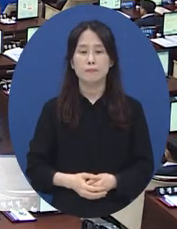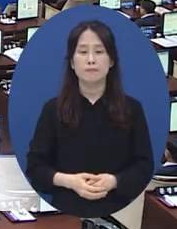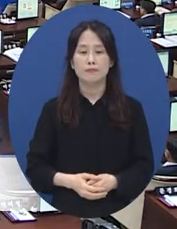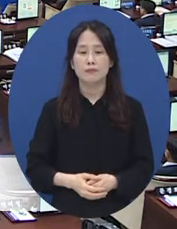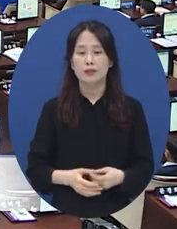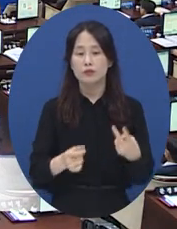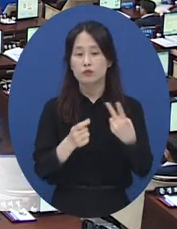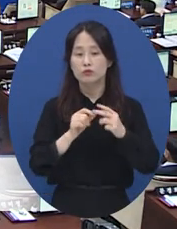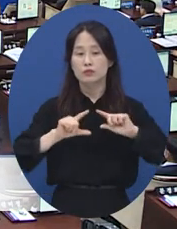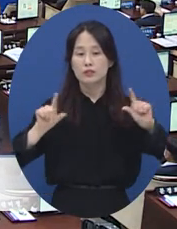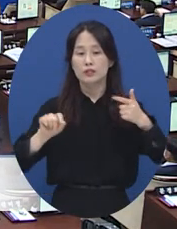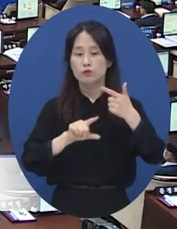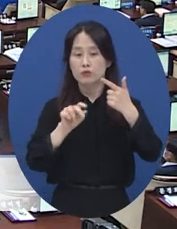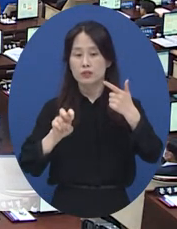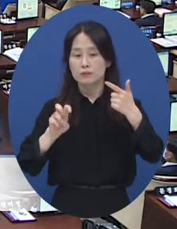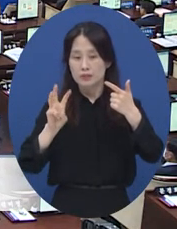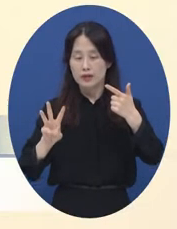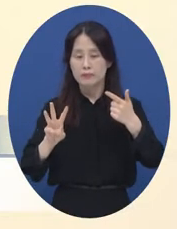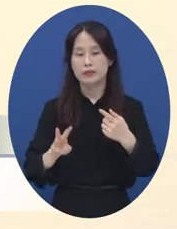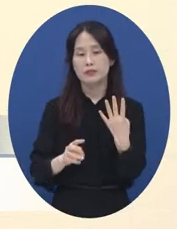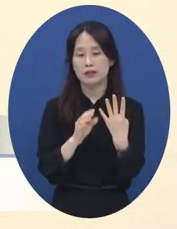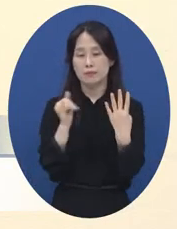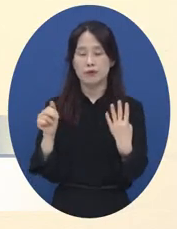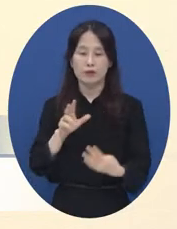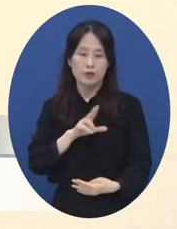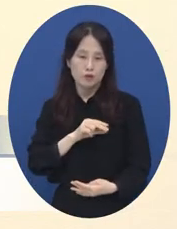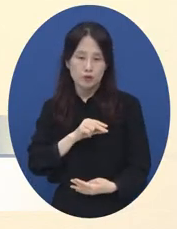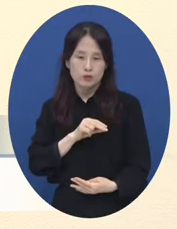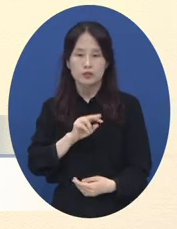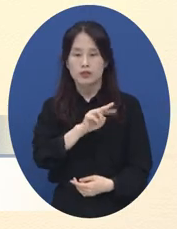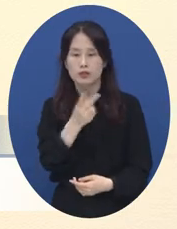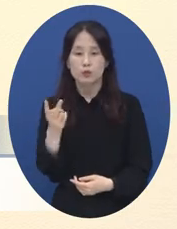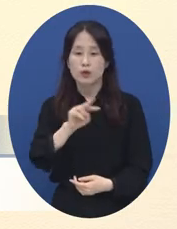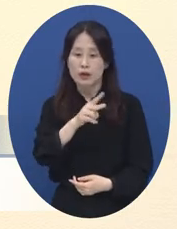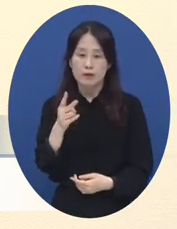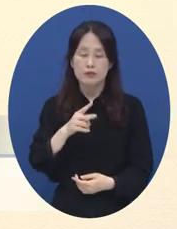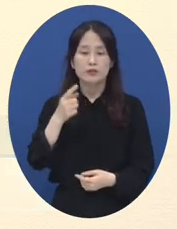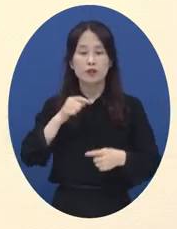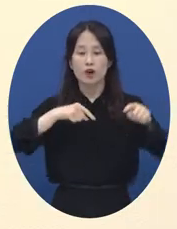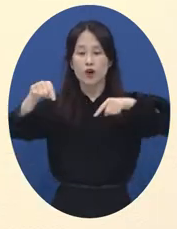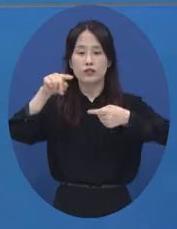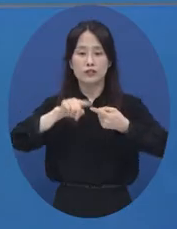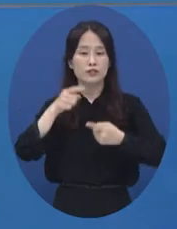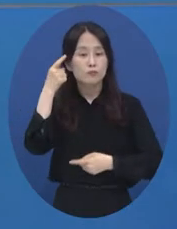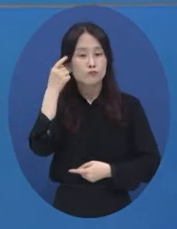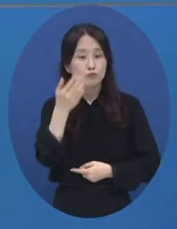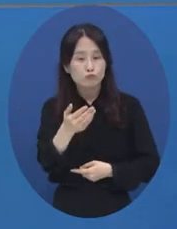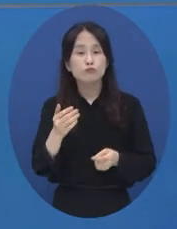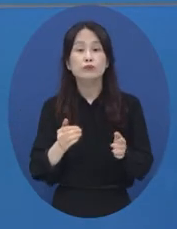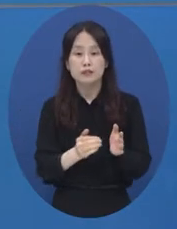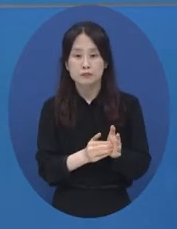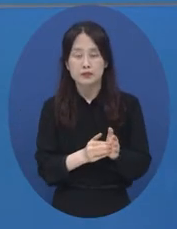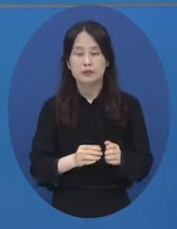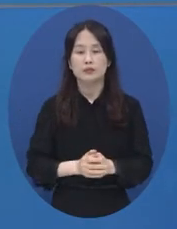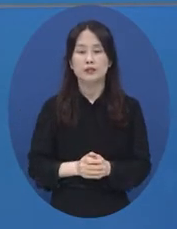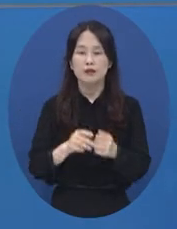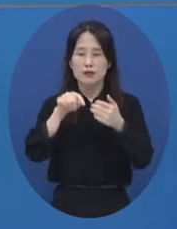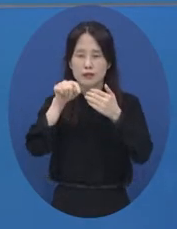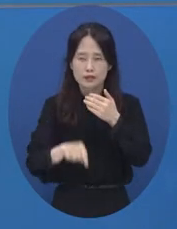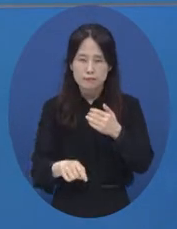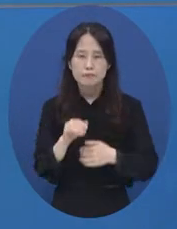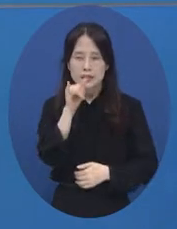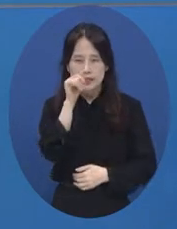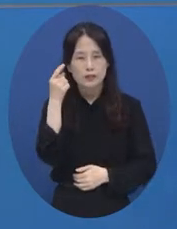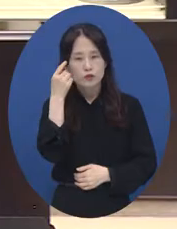둘째 날인 23일에는 모두 4명의 도 의원들이 조정 지지를 버렸는데 도정 전반에 걸쳐 심도 있는 지리가